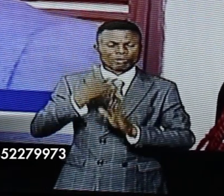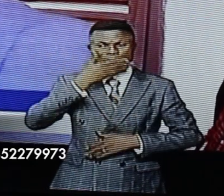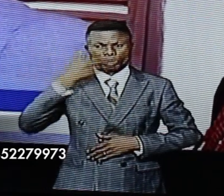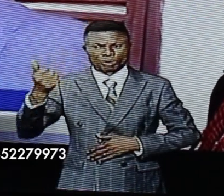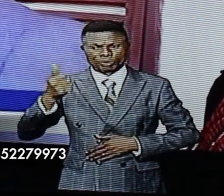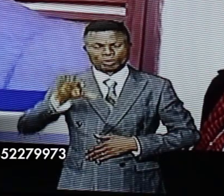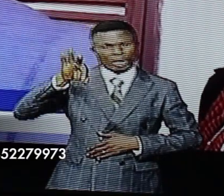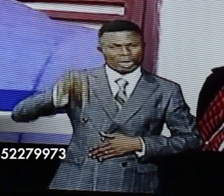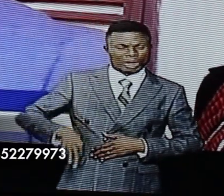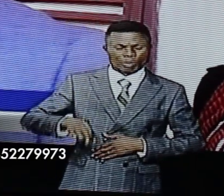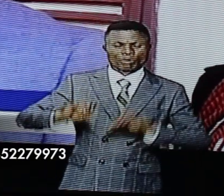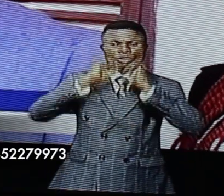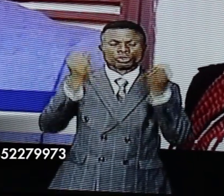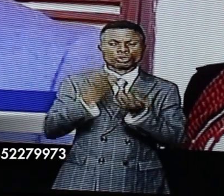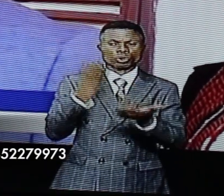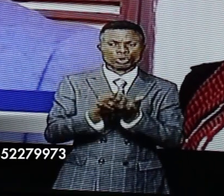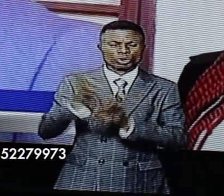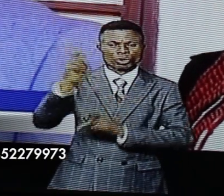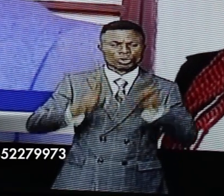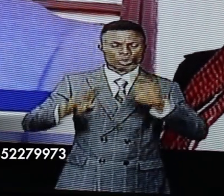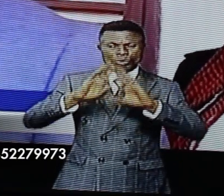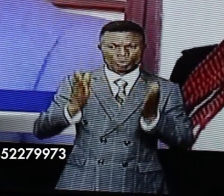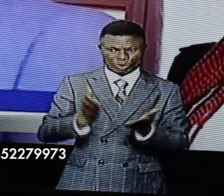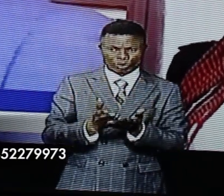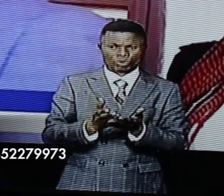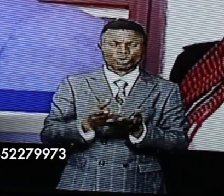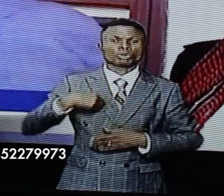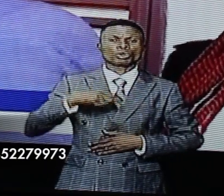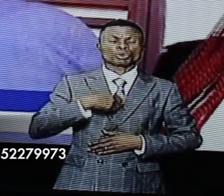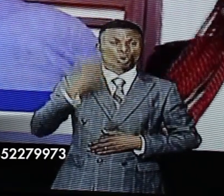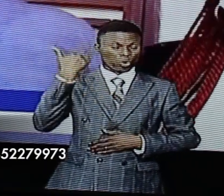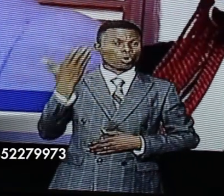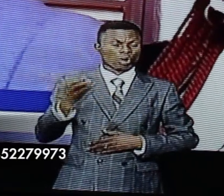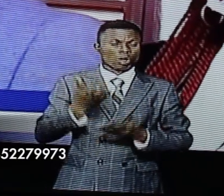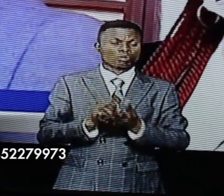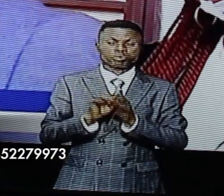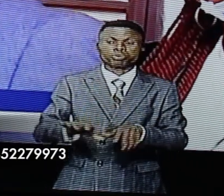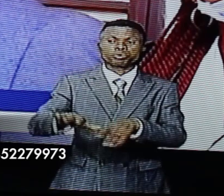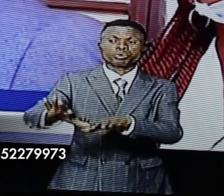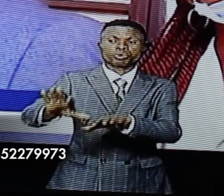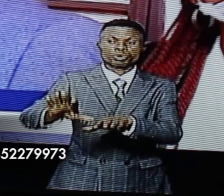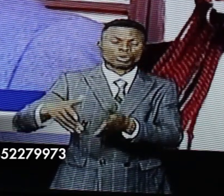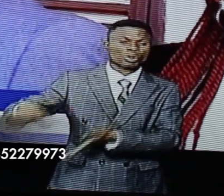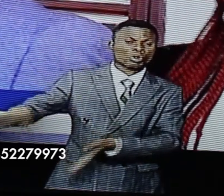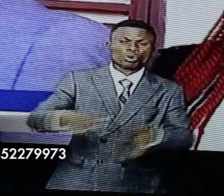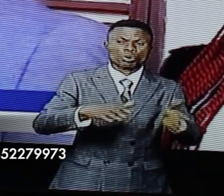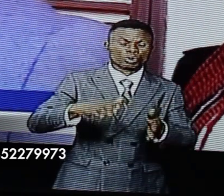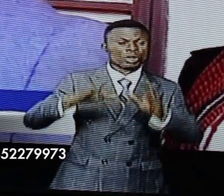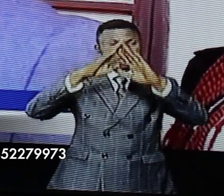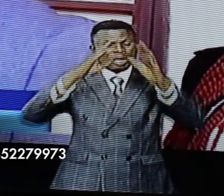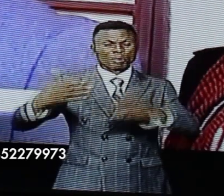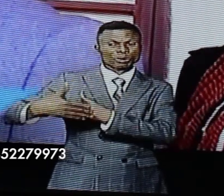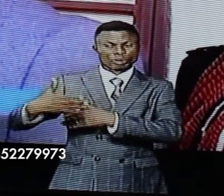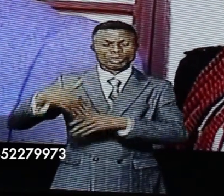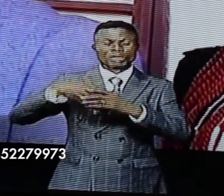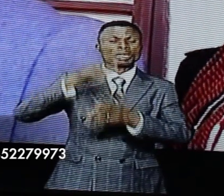le bien-être socio-économique de nos populations. Nous avons de l'eau qui coule dans des rivières, derrière nos maisons, derrière